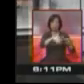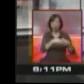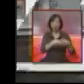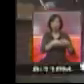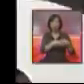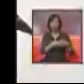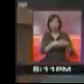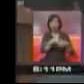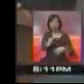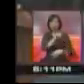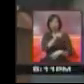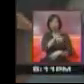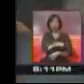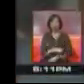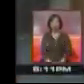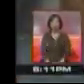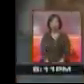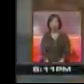mo.